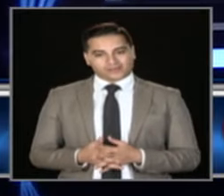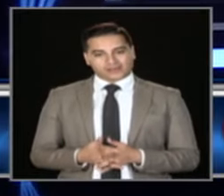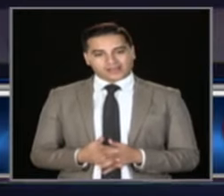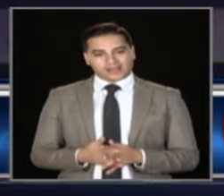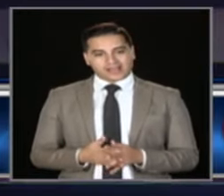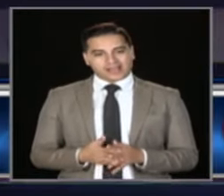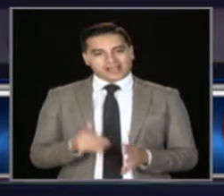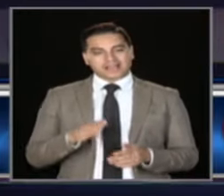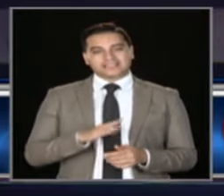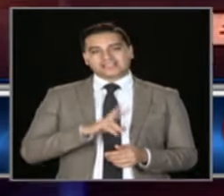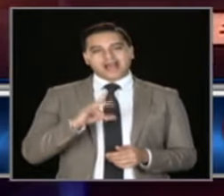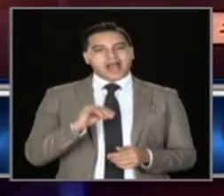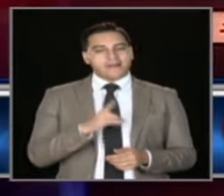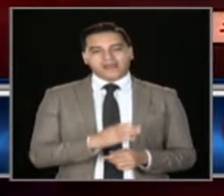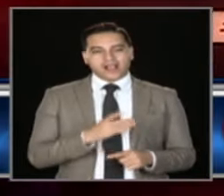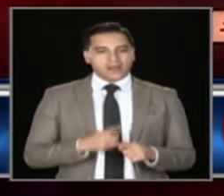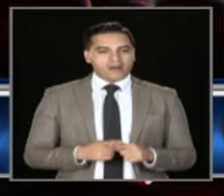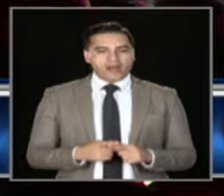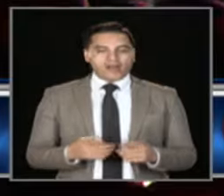نقلل اجابه